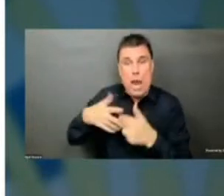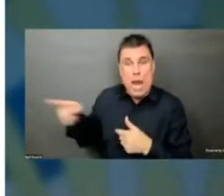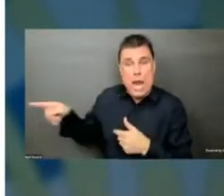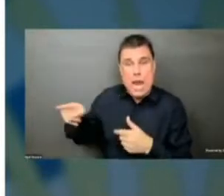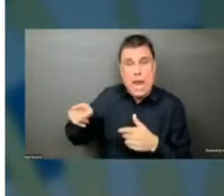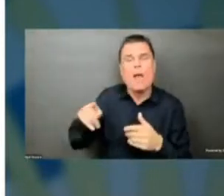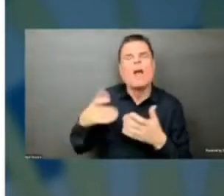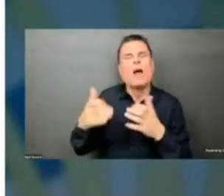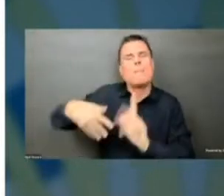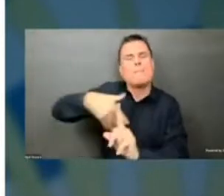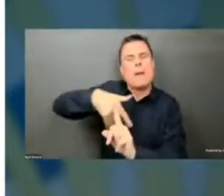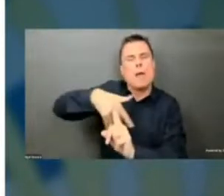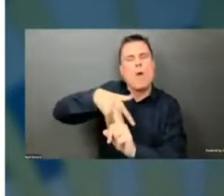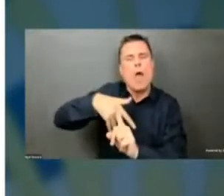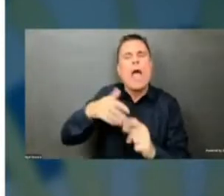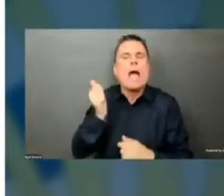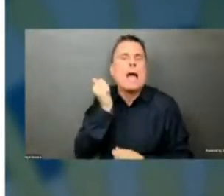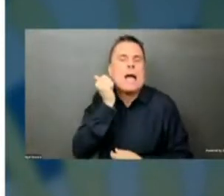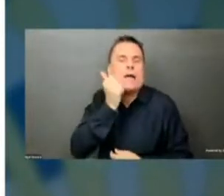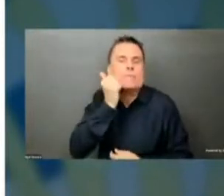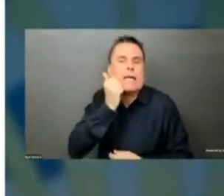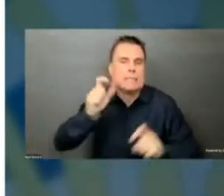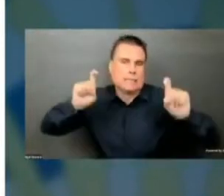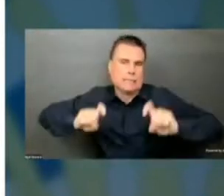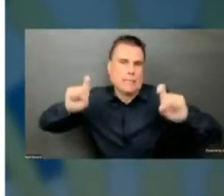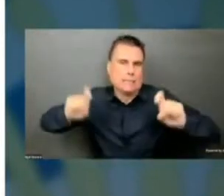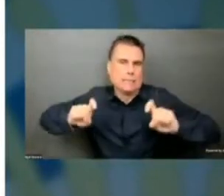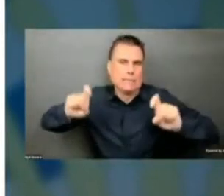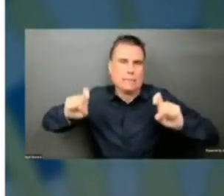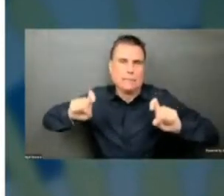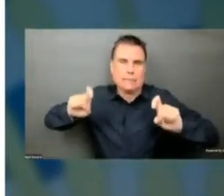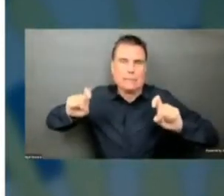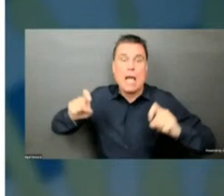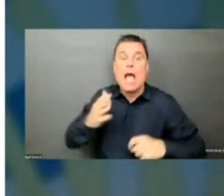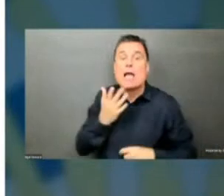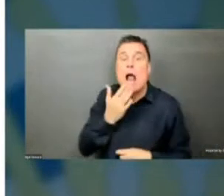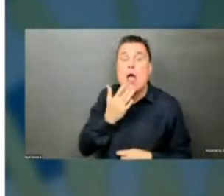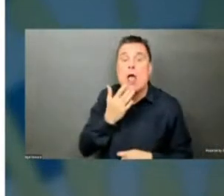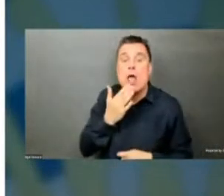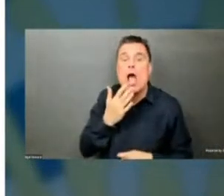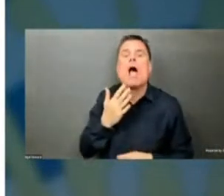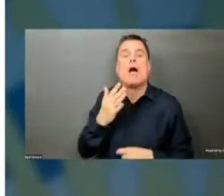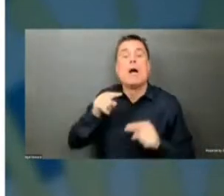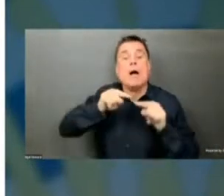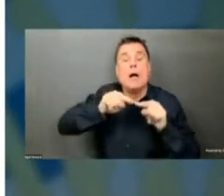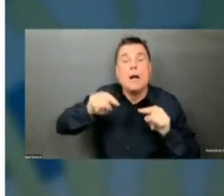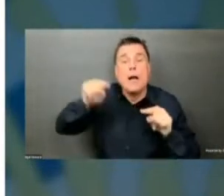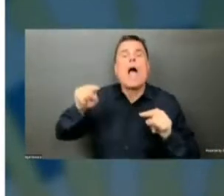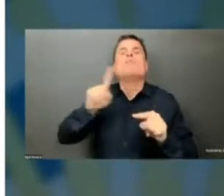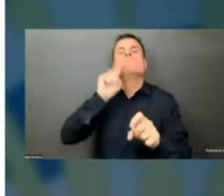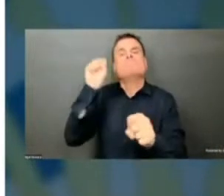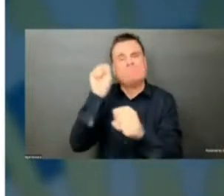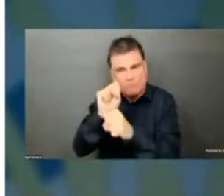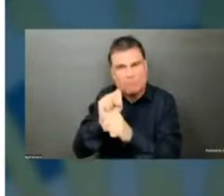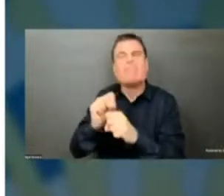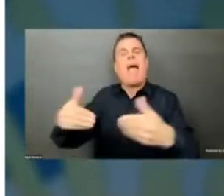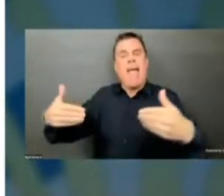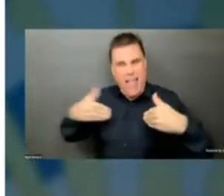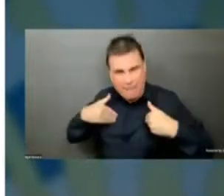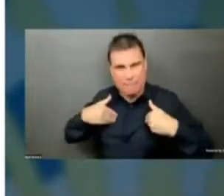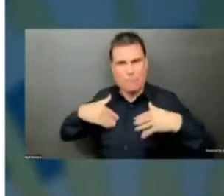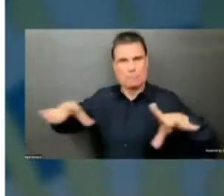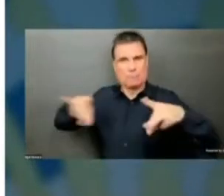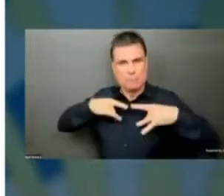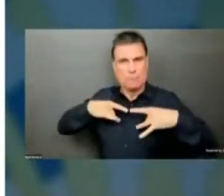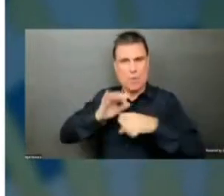开始 colored 显著 line 下降。 is the percent 那 positivity 么 in a rolling 飞 average. 沙还没说 The good 哦 news on